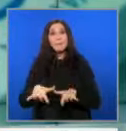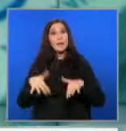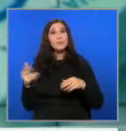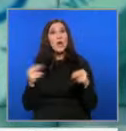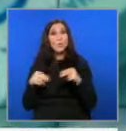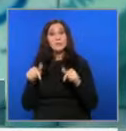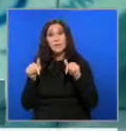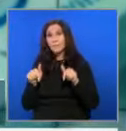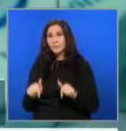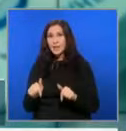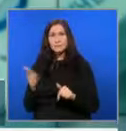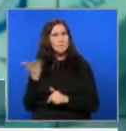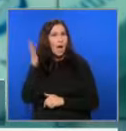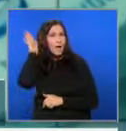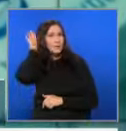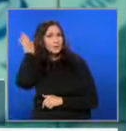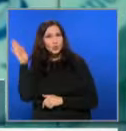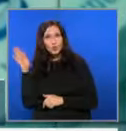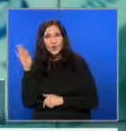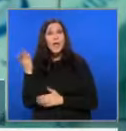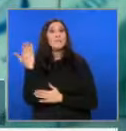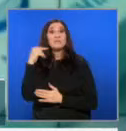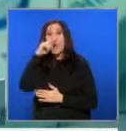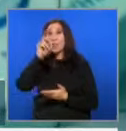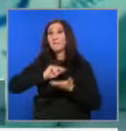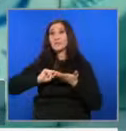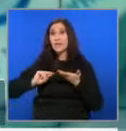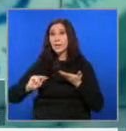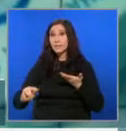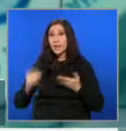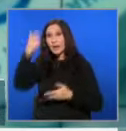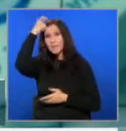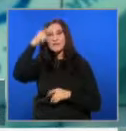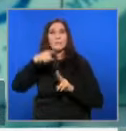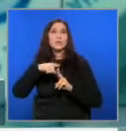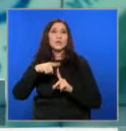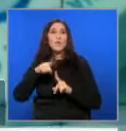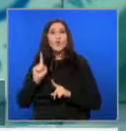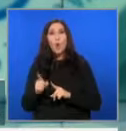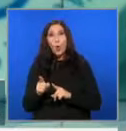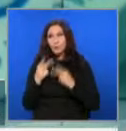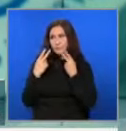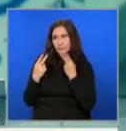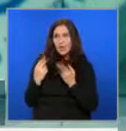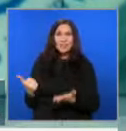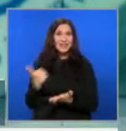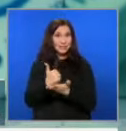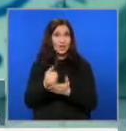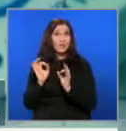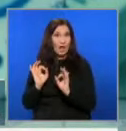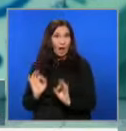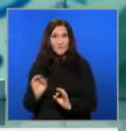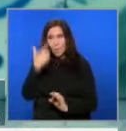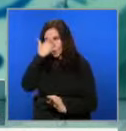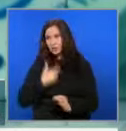бяха изслушани бившия главен секретар на МВР Петър Тодоров, който, забележете, назначен е за такъв